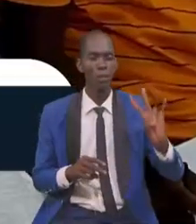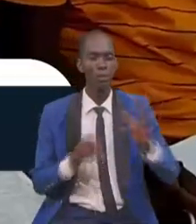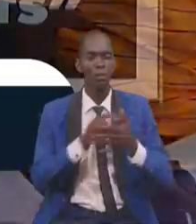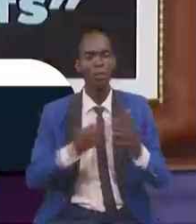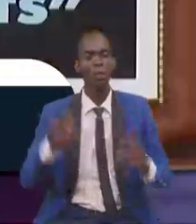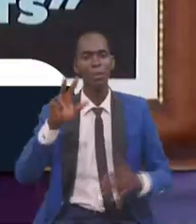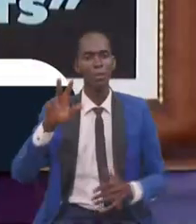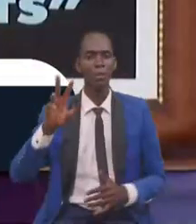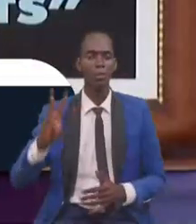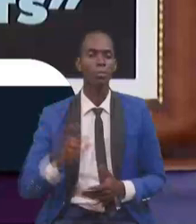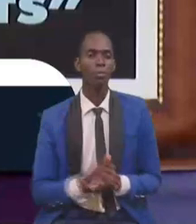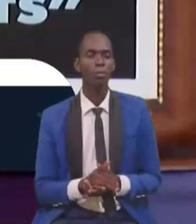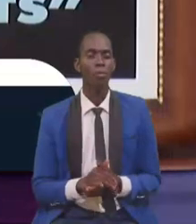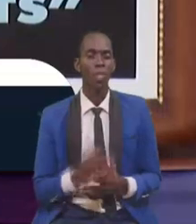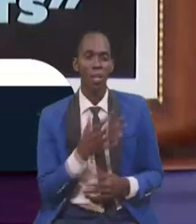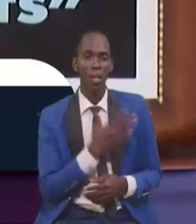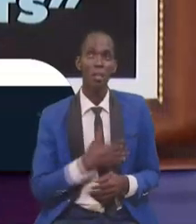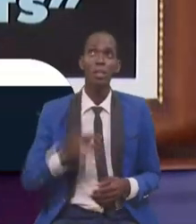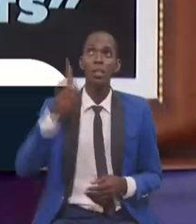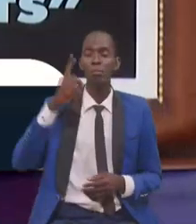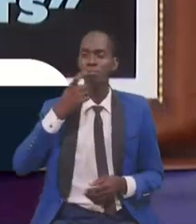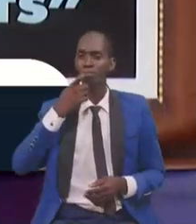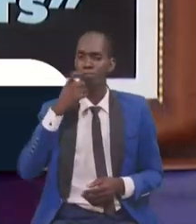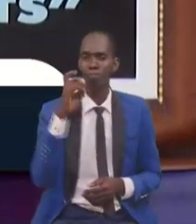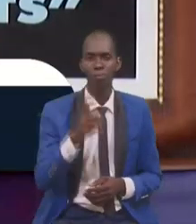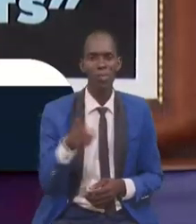Marc 7 et 36.